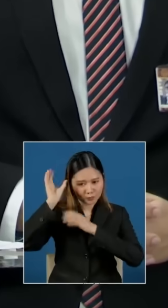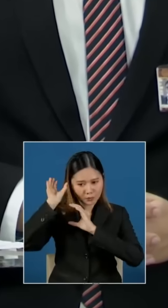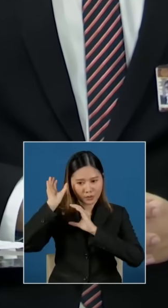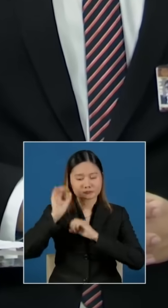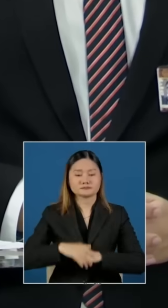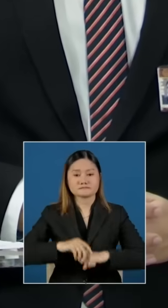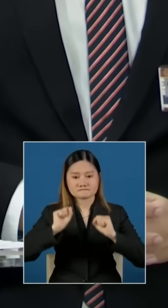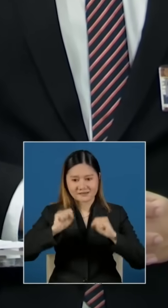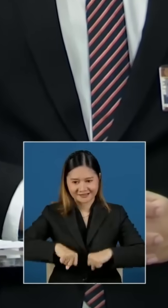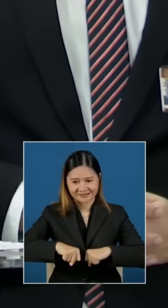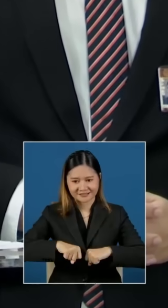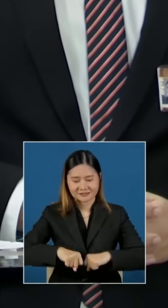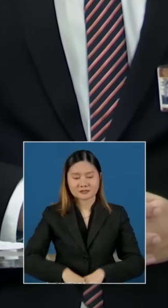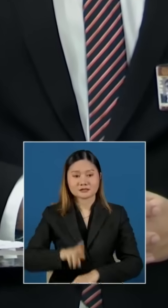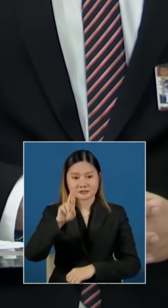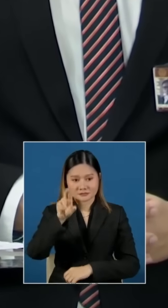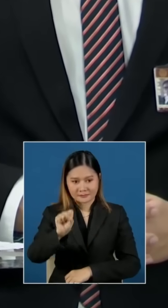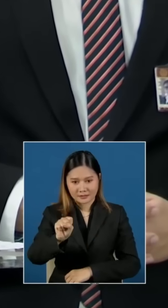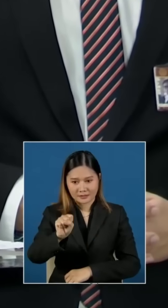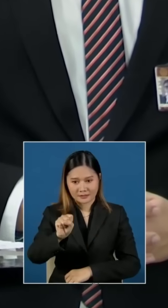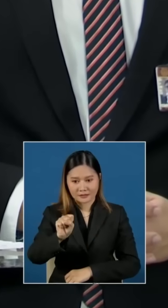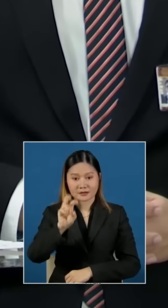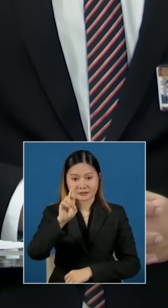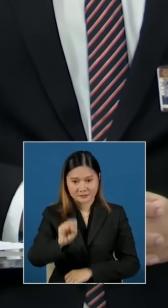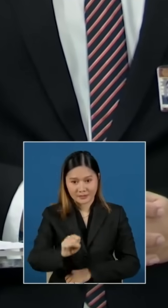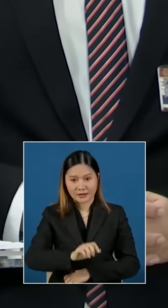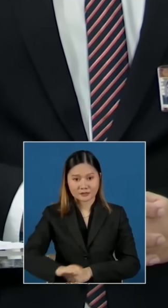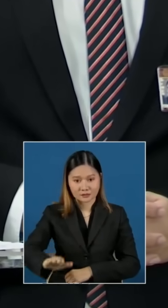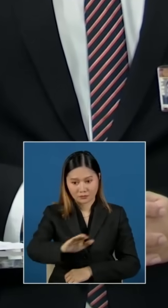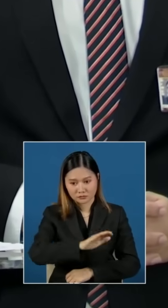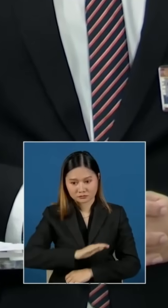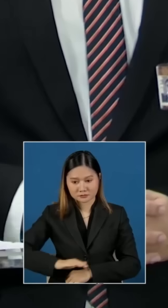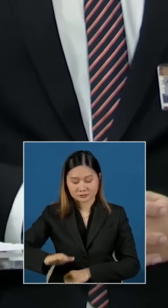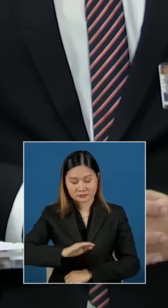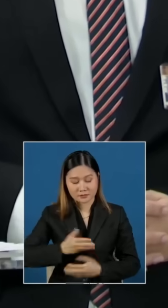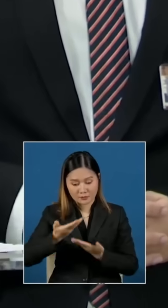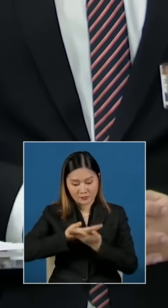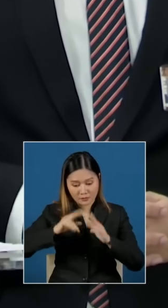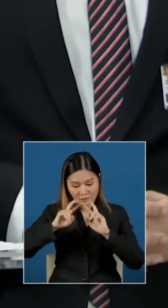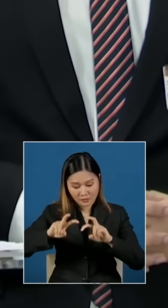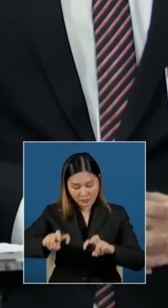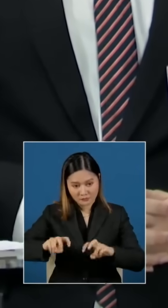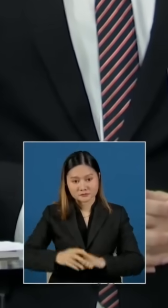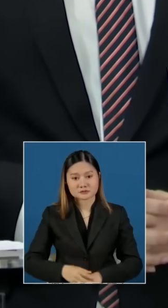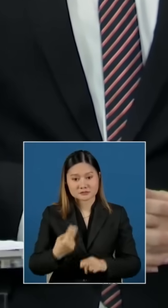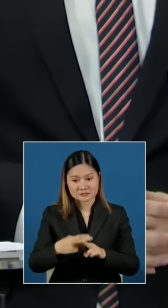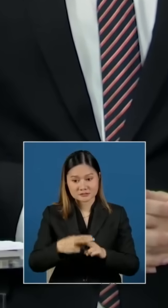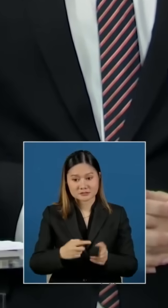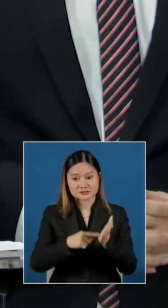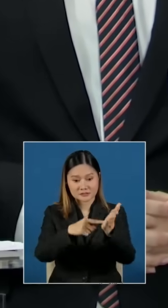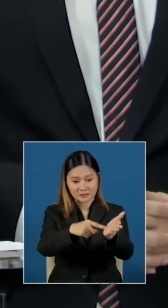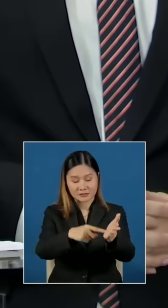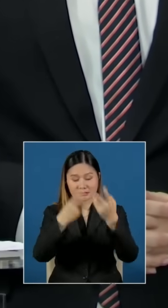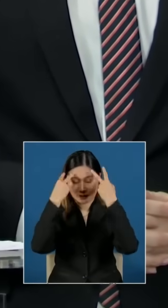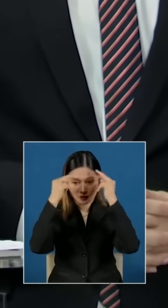ติที่สภารัฐสภาเนี่ยเคยพิจารณานะครับว่าการเสนอชื่อนายกรัฐมนตรีเนี่